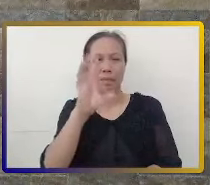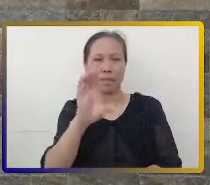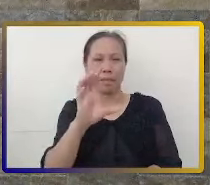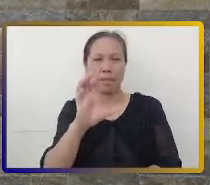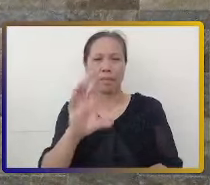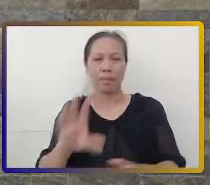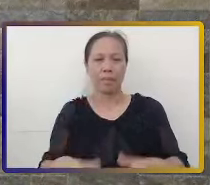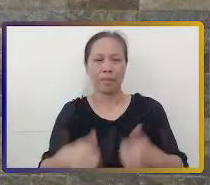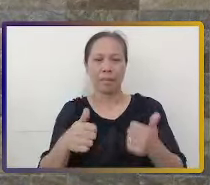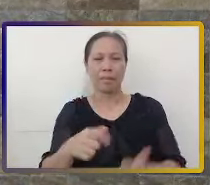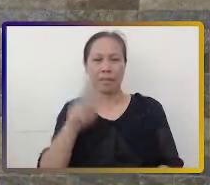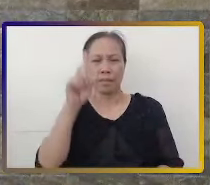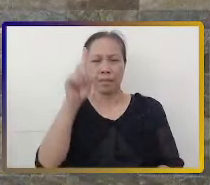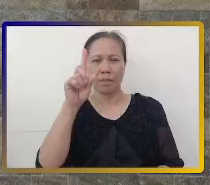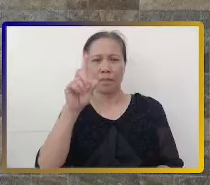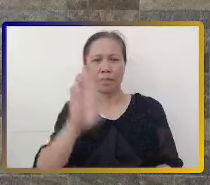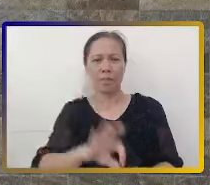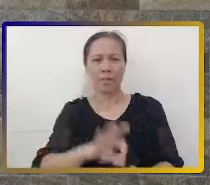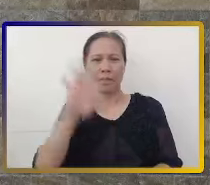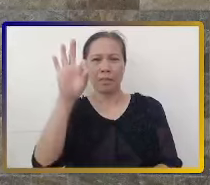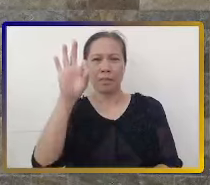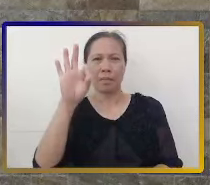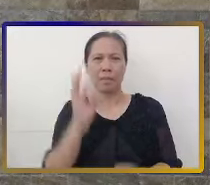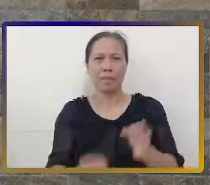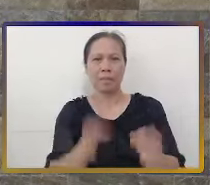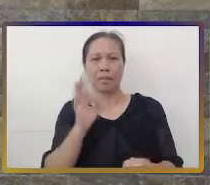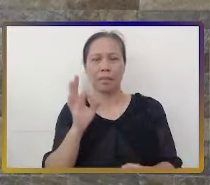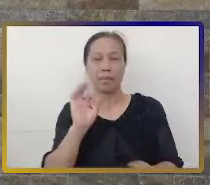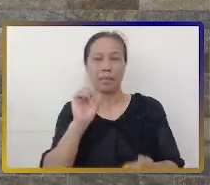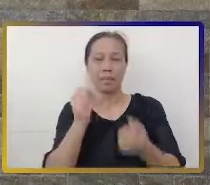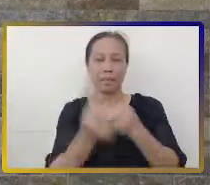nakapag win sila at nabago natin ang buhay